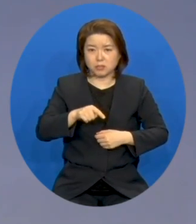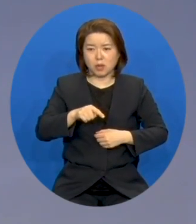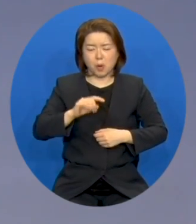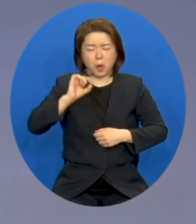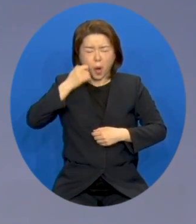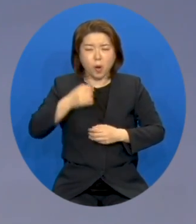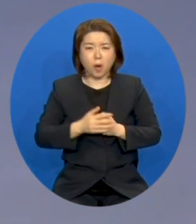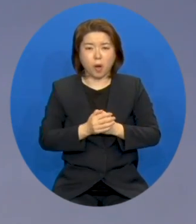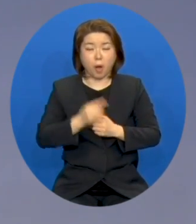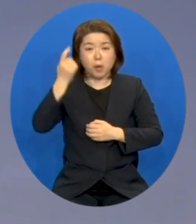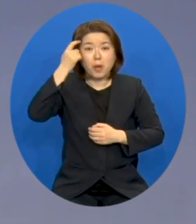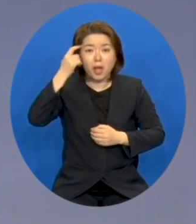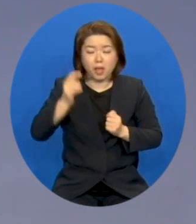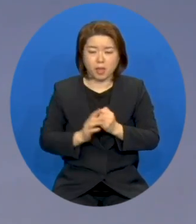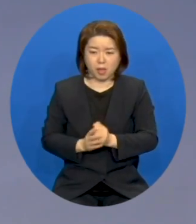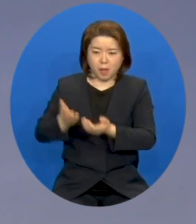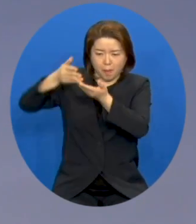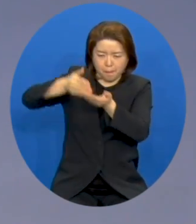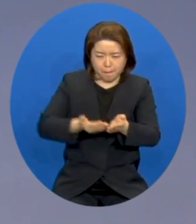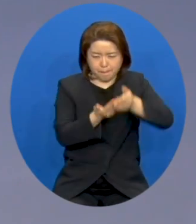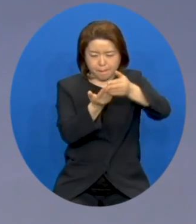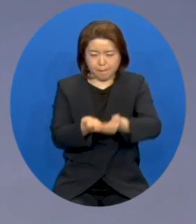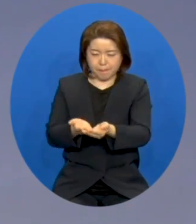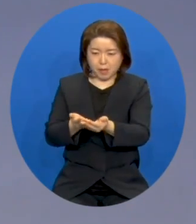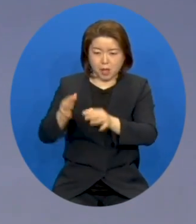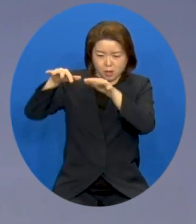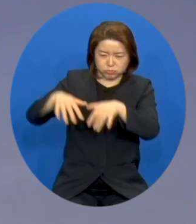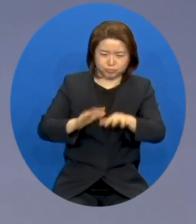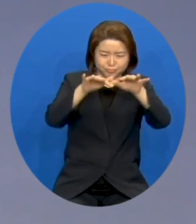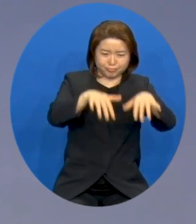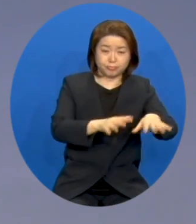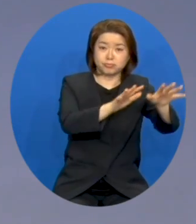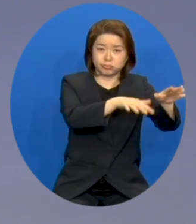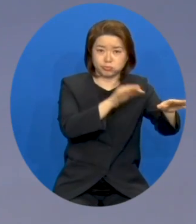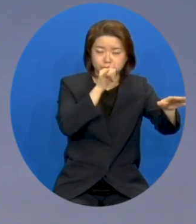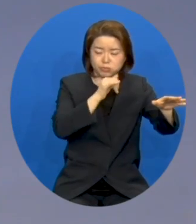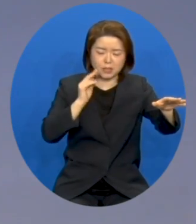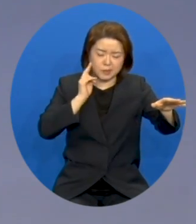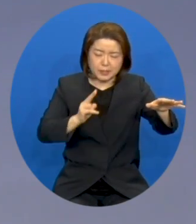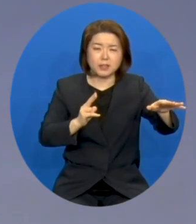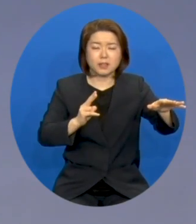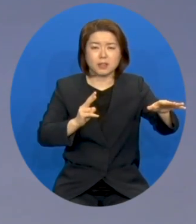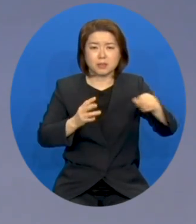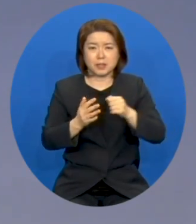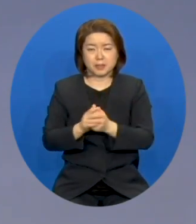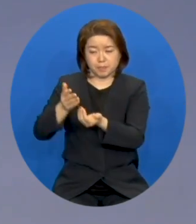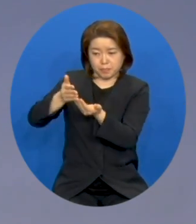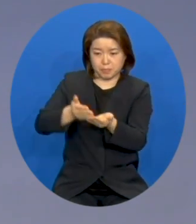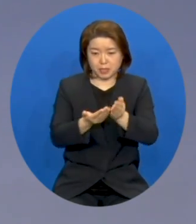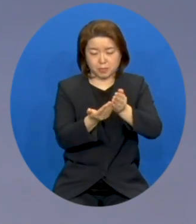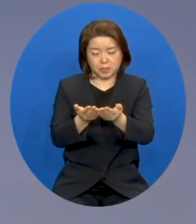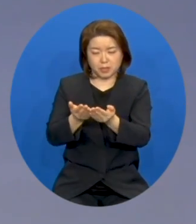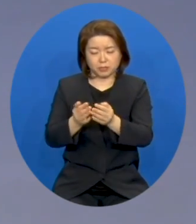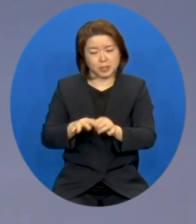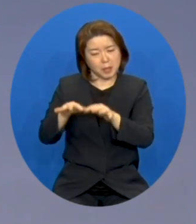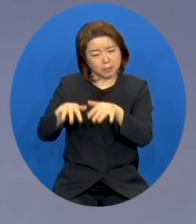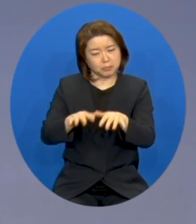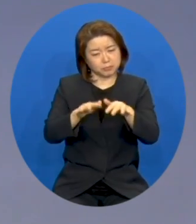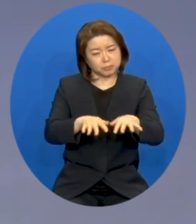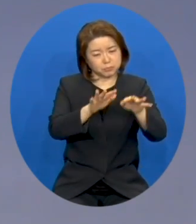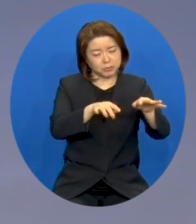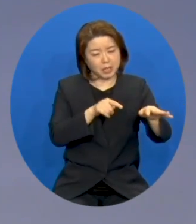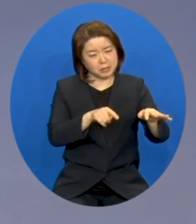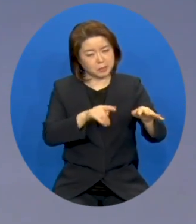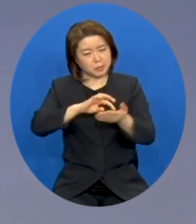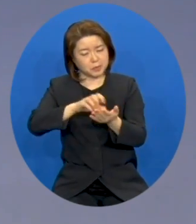바다에서 성찬을 한 겁니다. 뭐 파도가 어지간히 치니까 저 정도는 괜찮겠지, 뭐